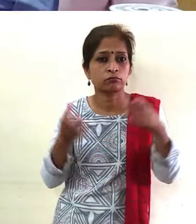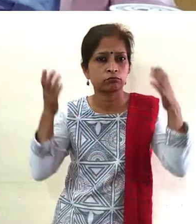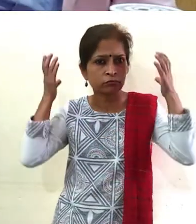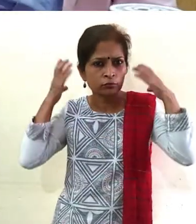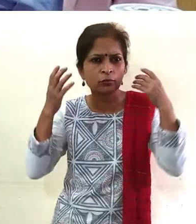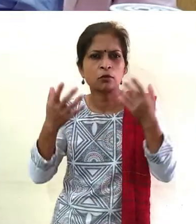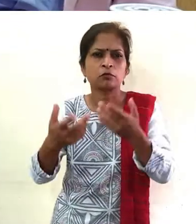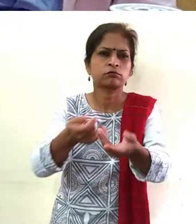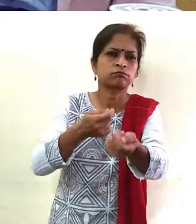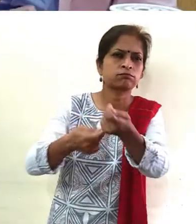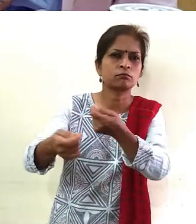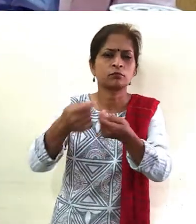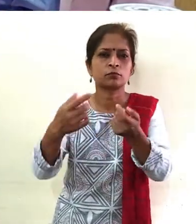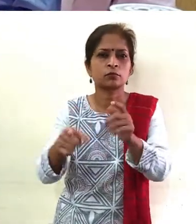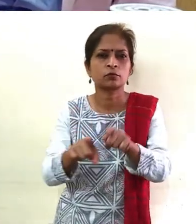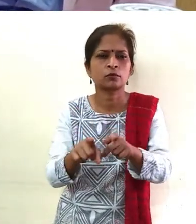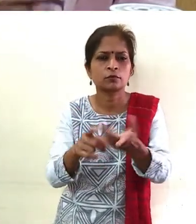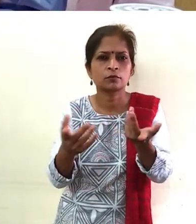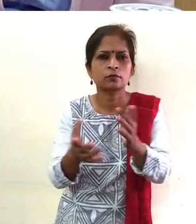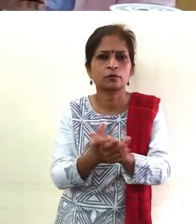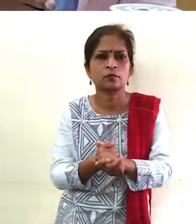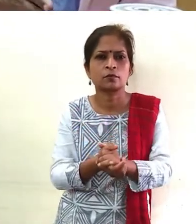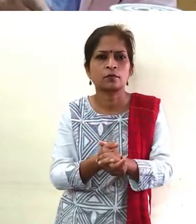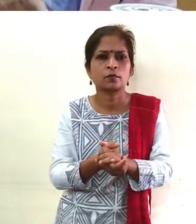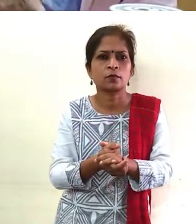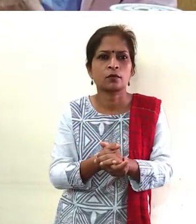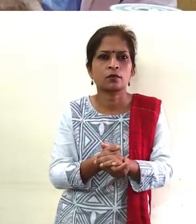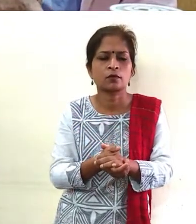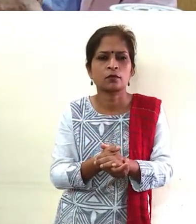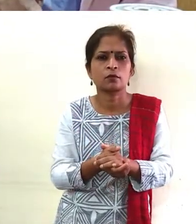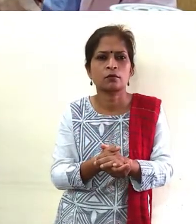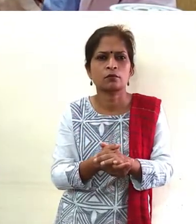रखा, मंथन वगैरह हुआ। कहने का मतलब यह है कि